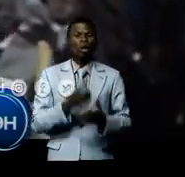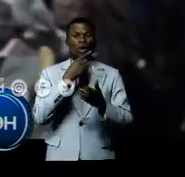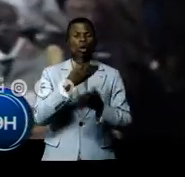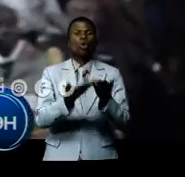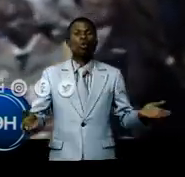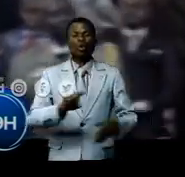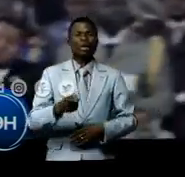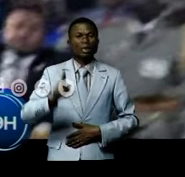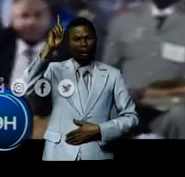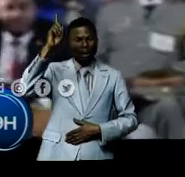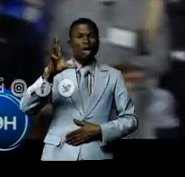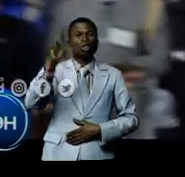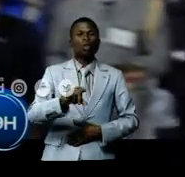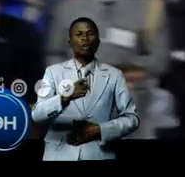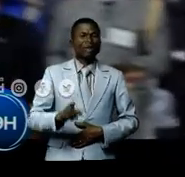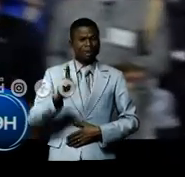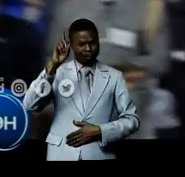qui disent non,